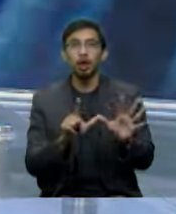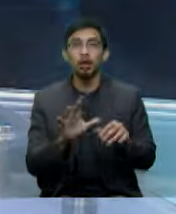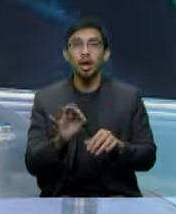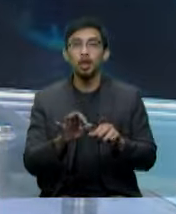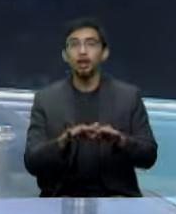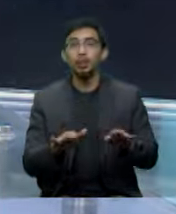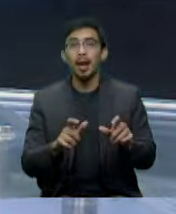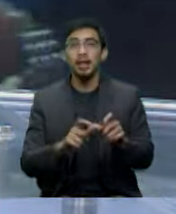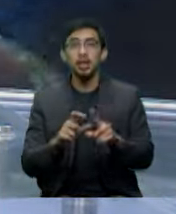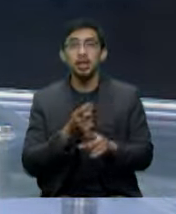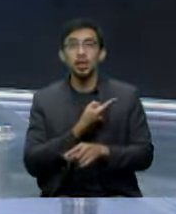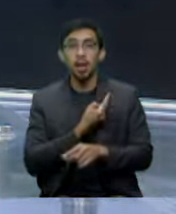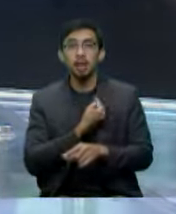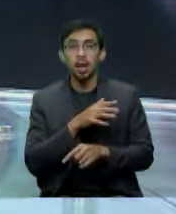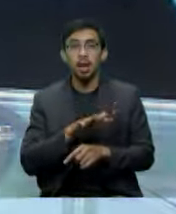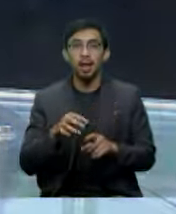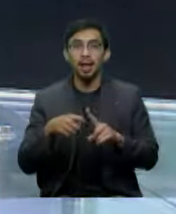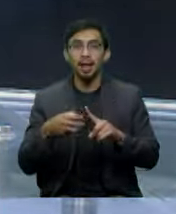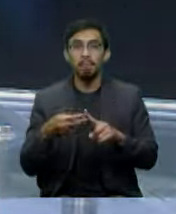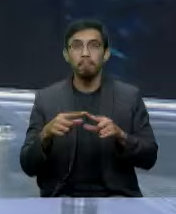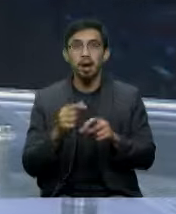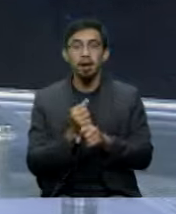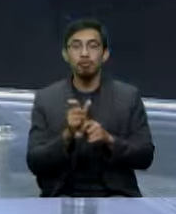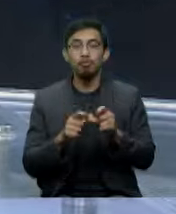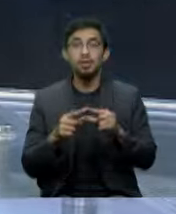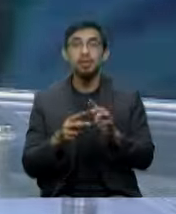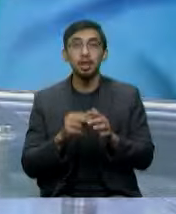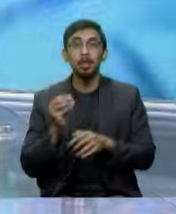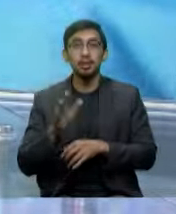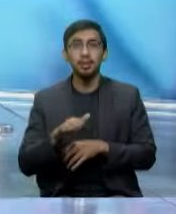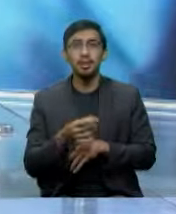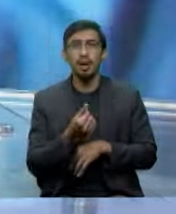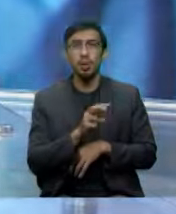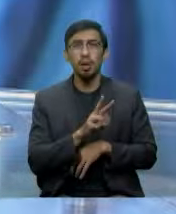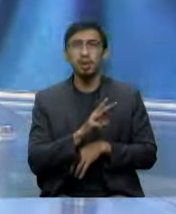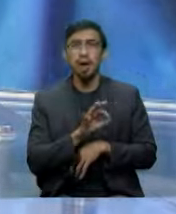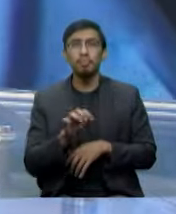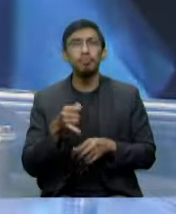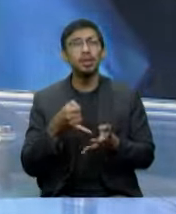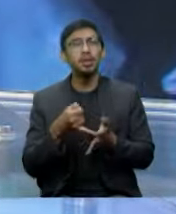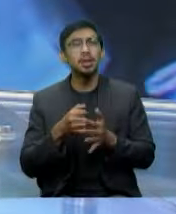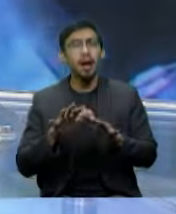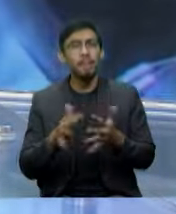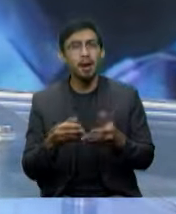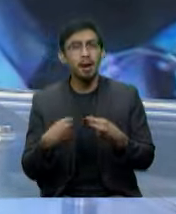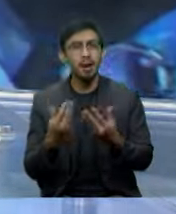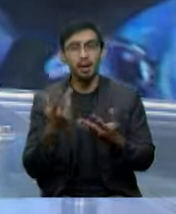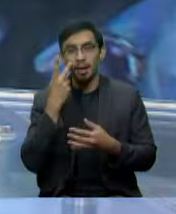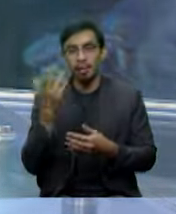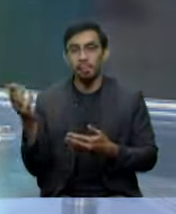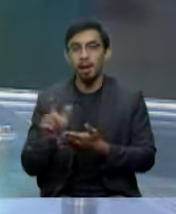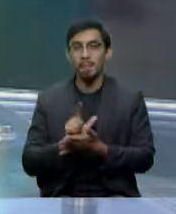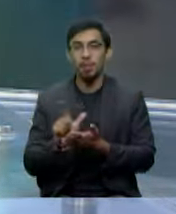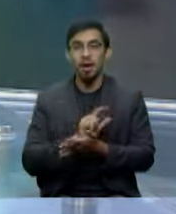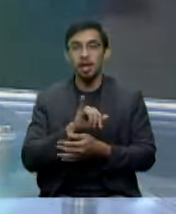ke 700 siswa SD swasta di kawasan Kebagusan Jakarta Selatan. Dengan harga Rp23.000, apa saja menu yang diberikan kepada siswa?